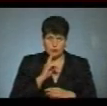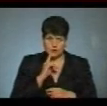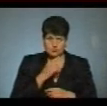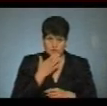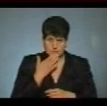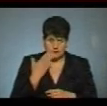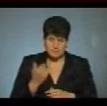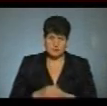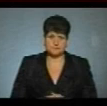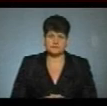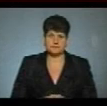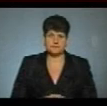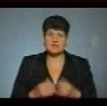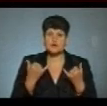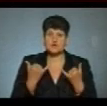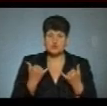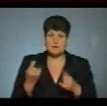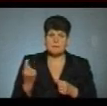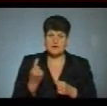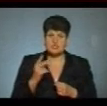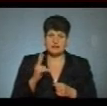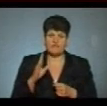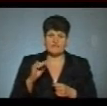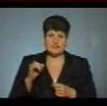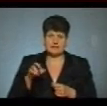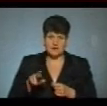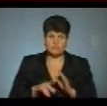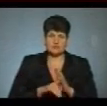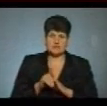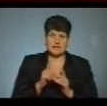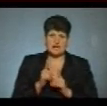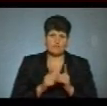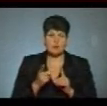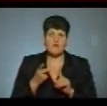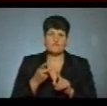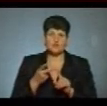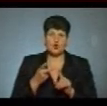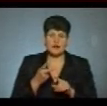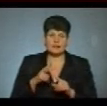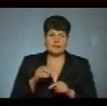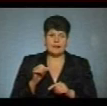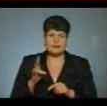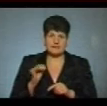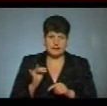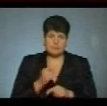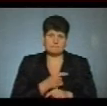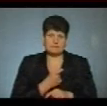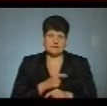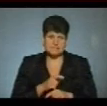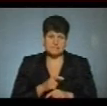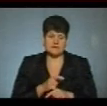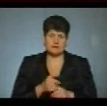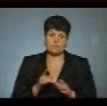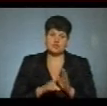немає. Сьогодні 1 квітня стартувала реформа вторинної ланки медицини. Чи